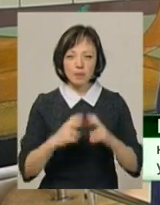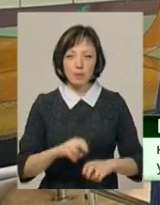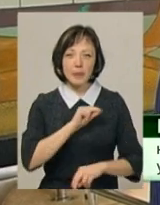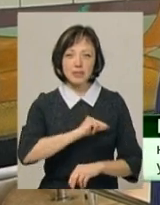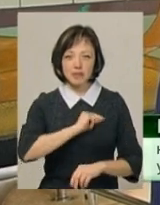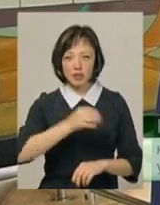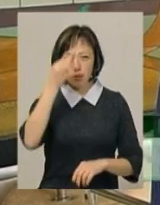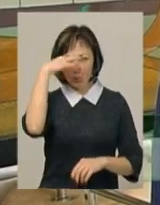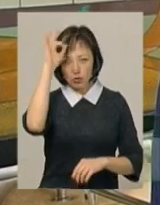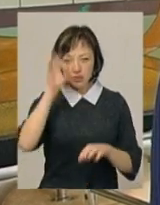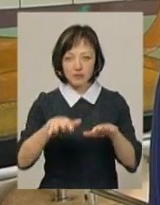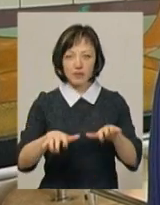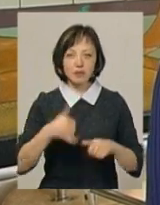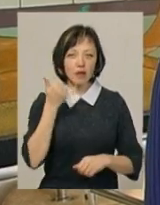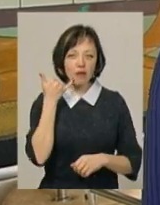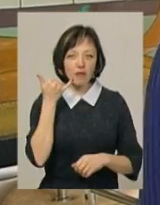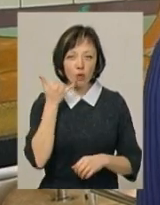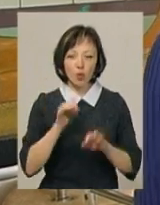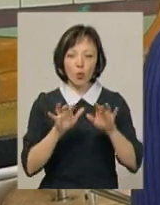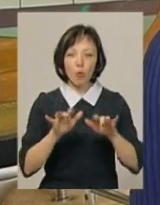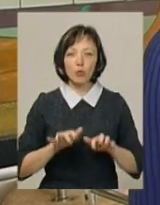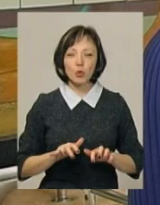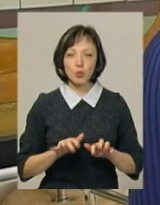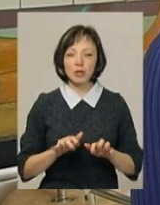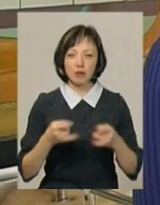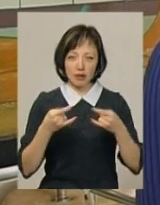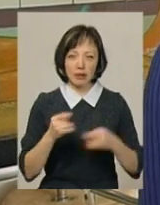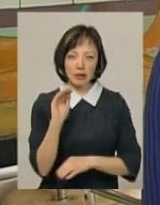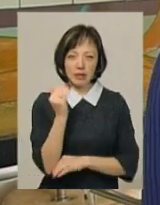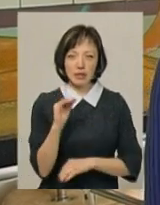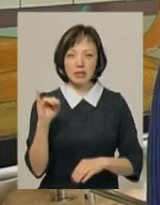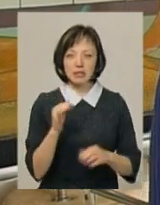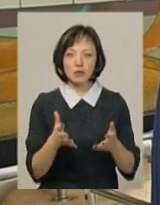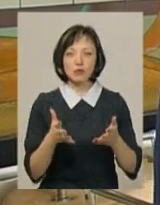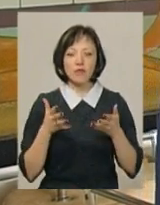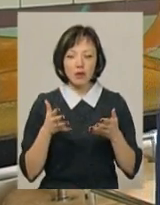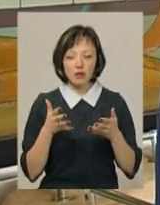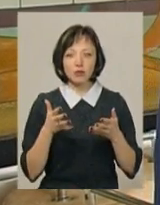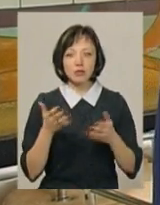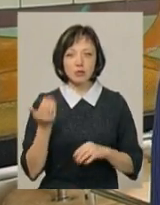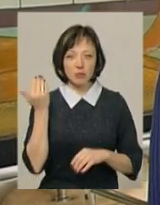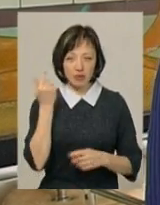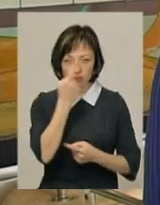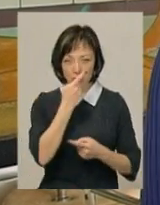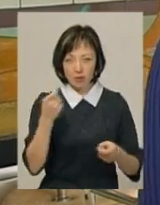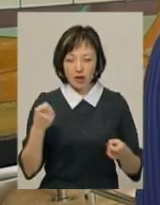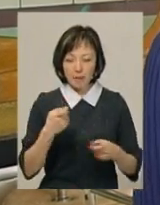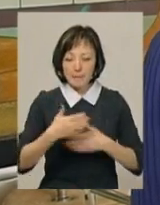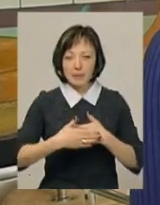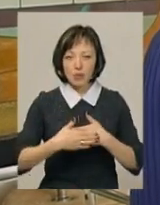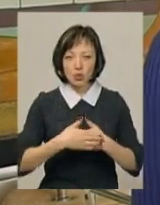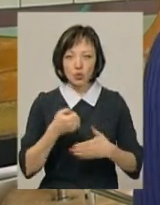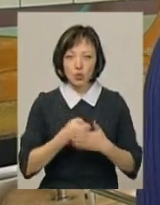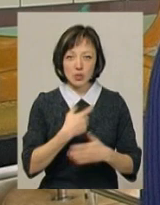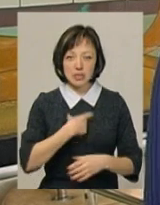працівники поліції вилучили телефон дитини, комп'ютер дитини і, як з'ясували за попередньою інформацією, буквально незадовго